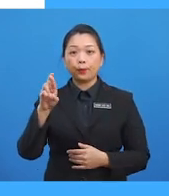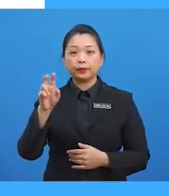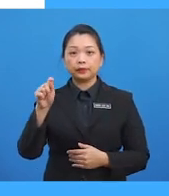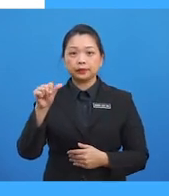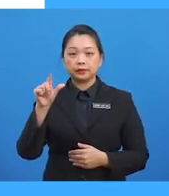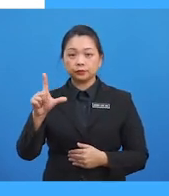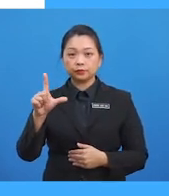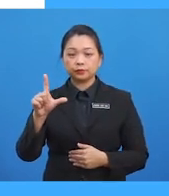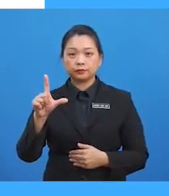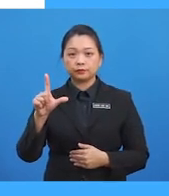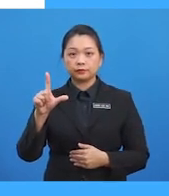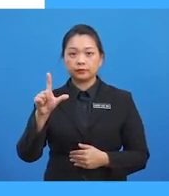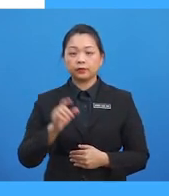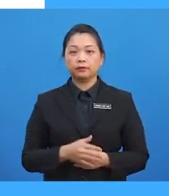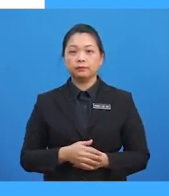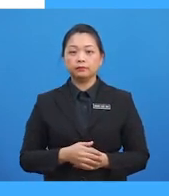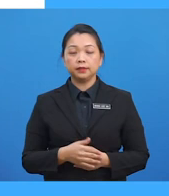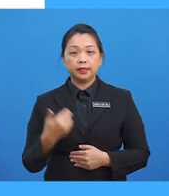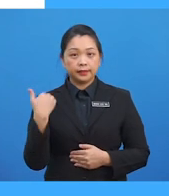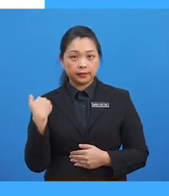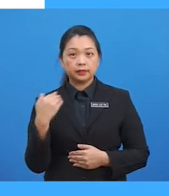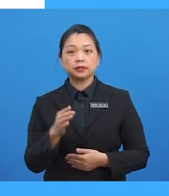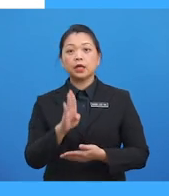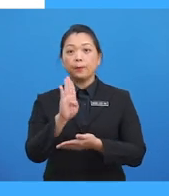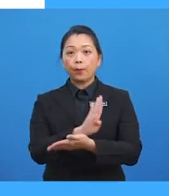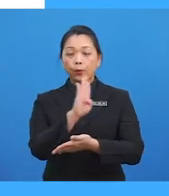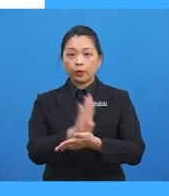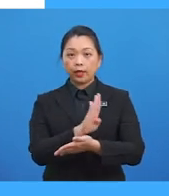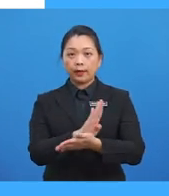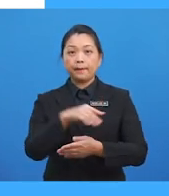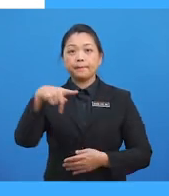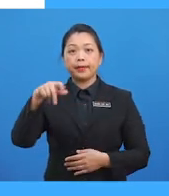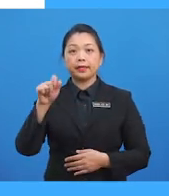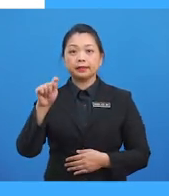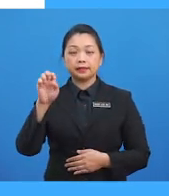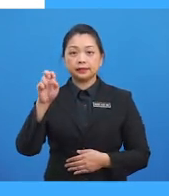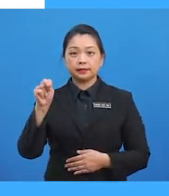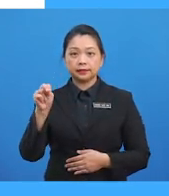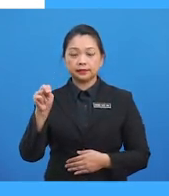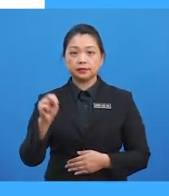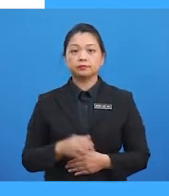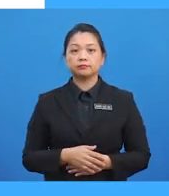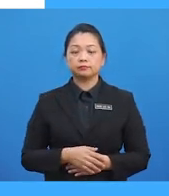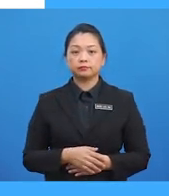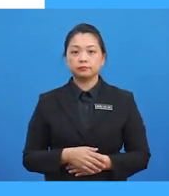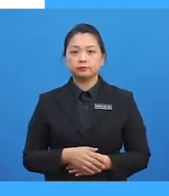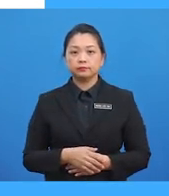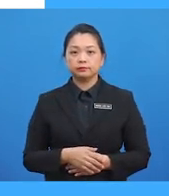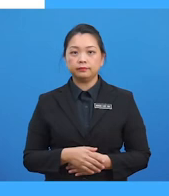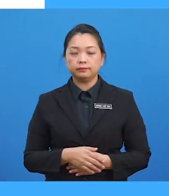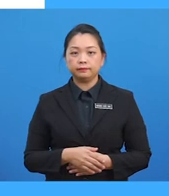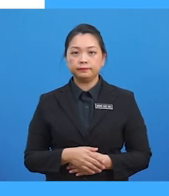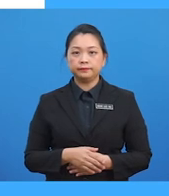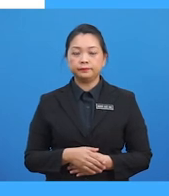terdiri daripada borang paten 1 hingga borang paten 21. Dokumen dan bentuk